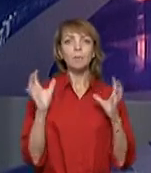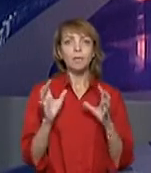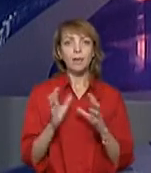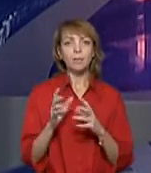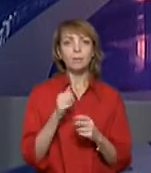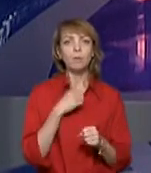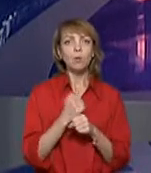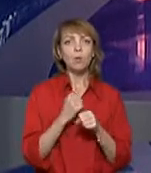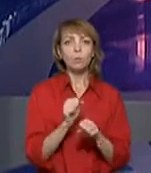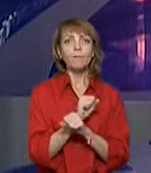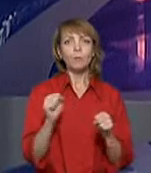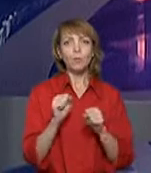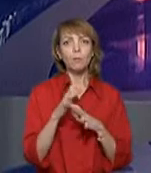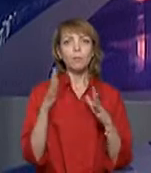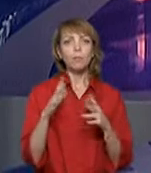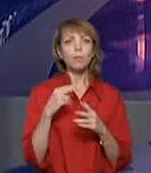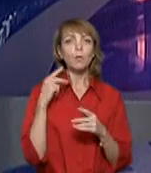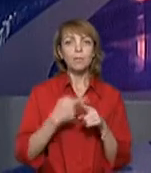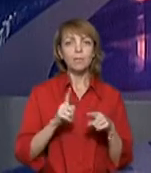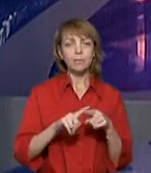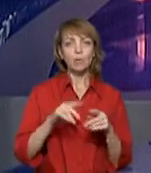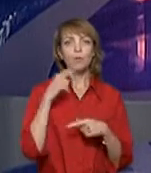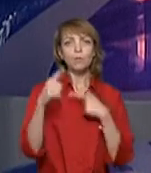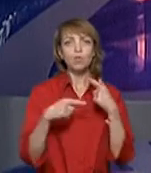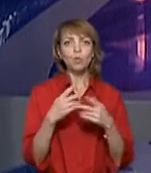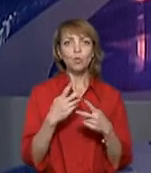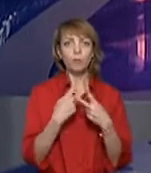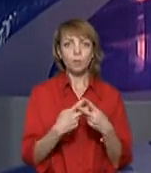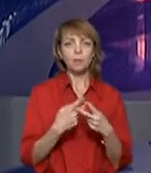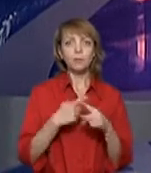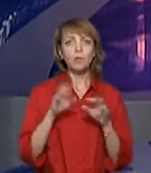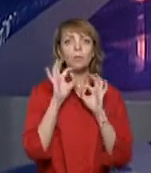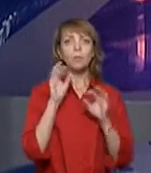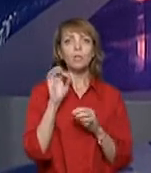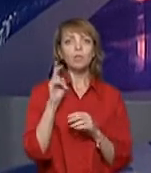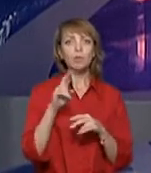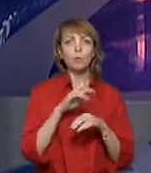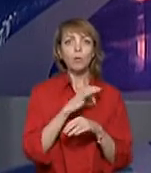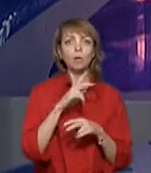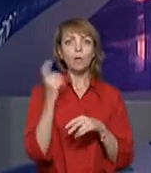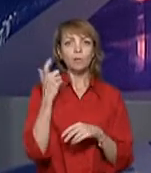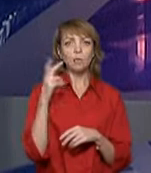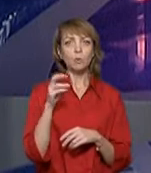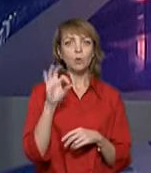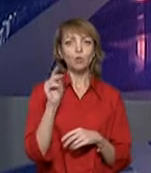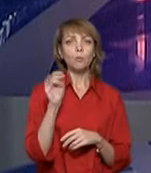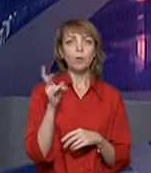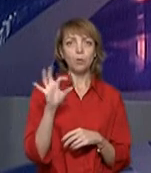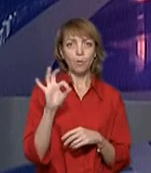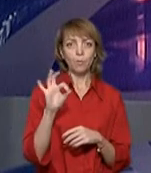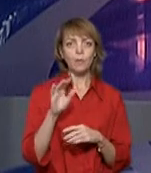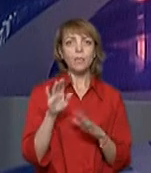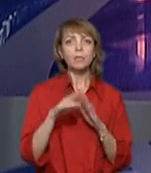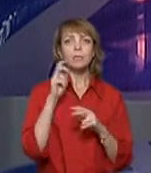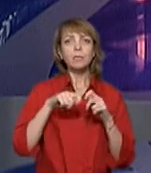зберігання саморобної вибухівки. Максимальне покарання за це – довічне ув'язнення, розповів речник прокуратури Харківщини Дмитро Чубенко. На